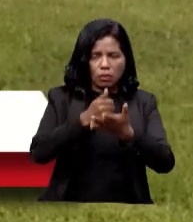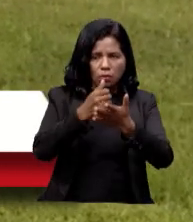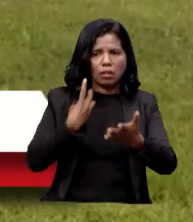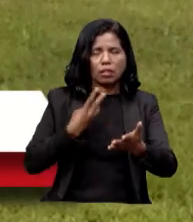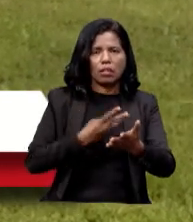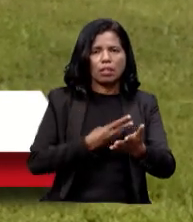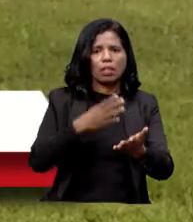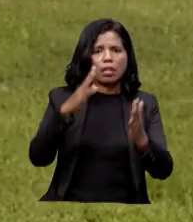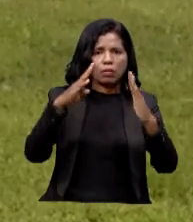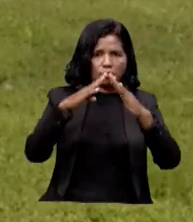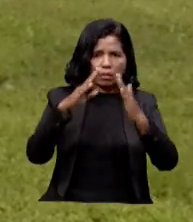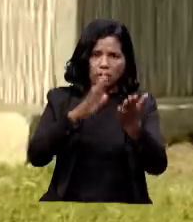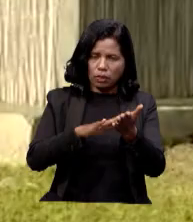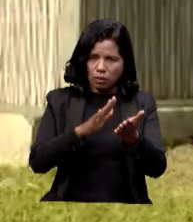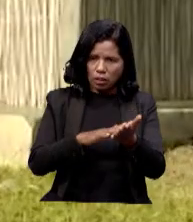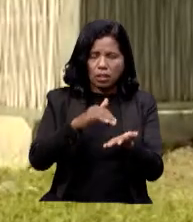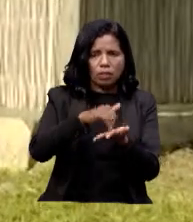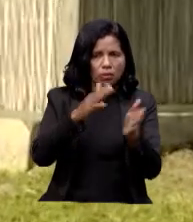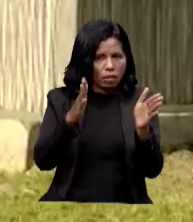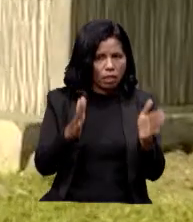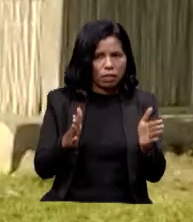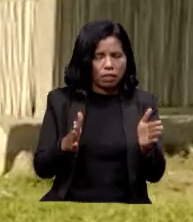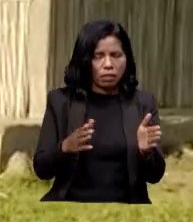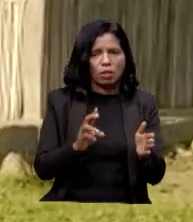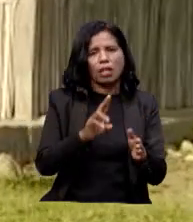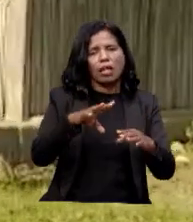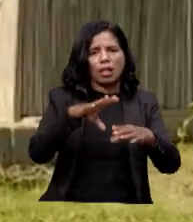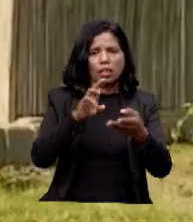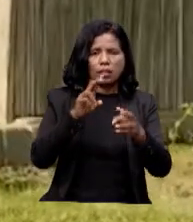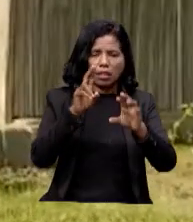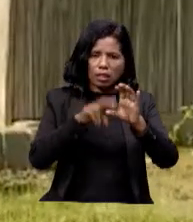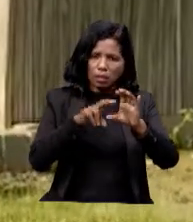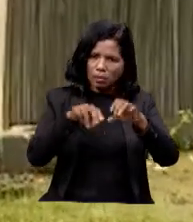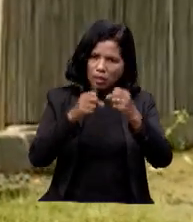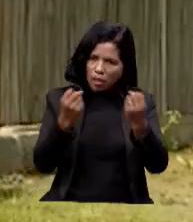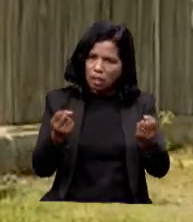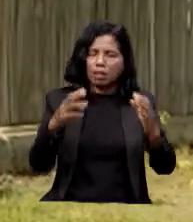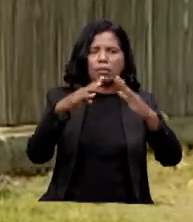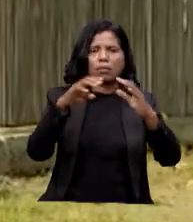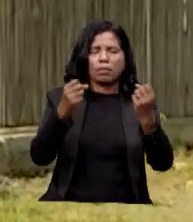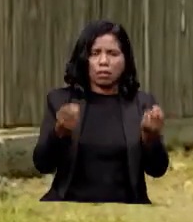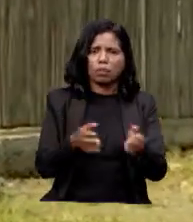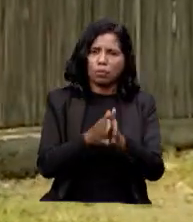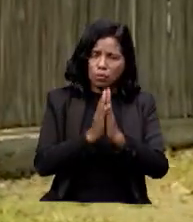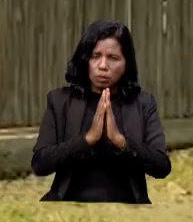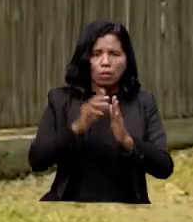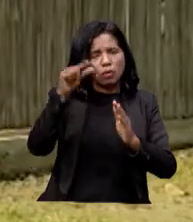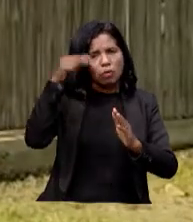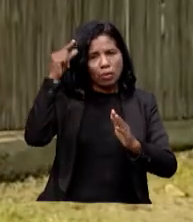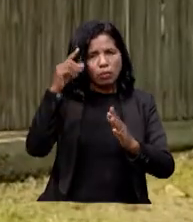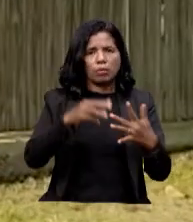student siragorannya siramai sekolah mabe balu kadera atau no umumos atau no usuba gubernur juga edukasang atau tahu mata